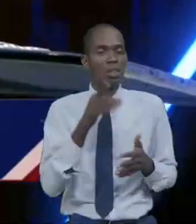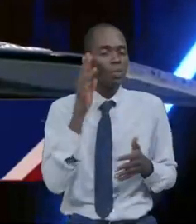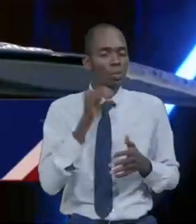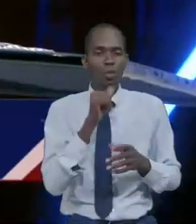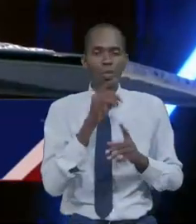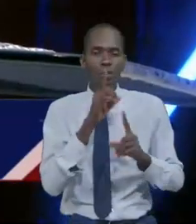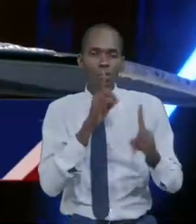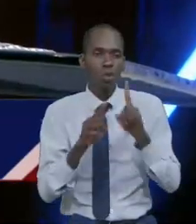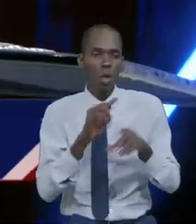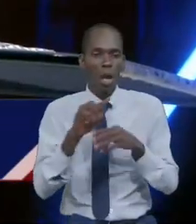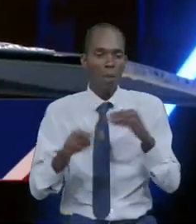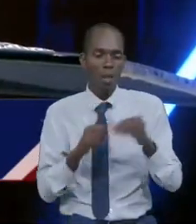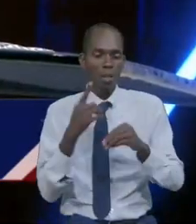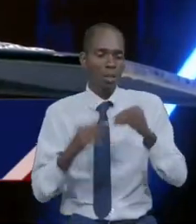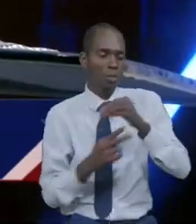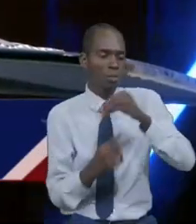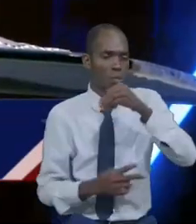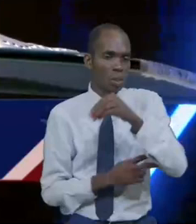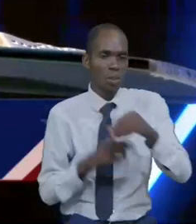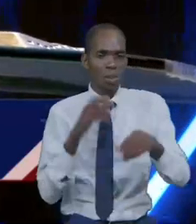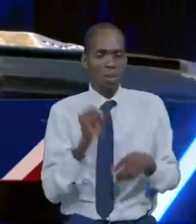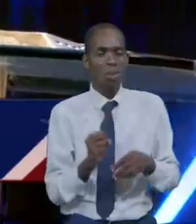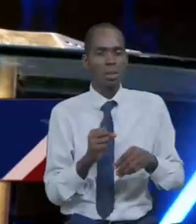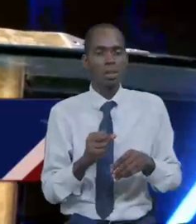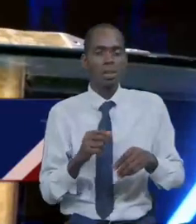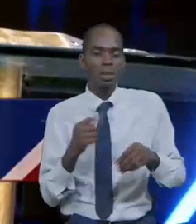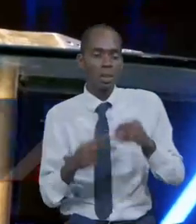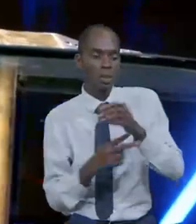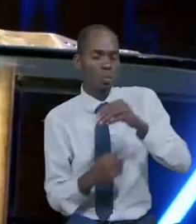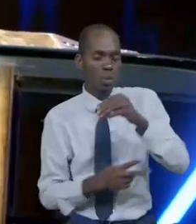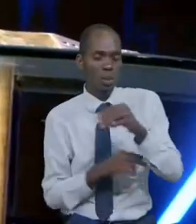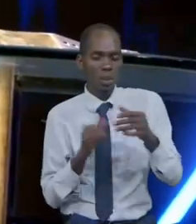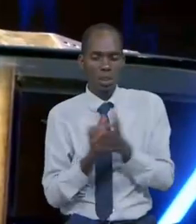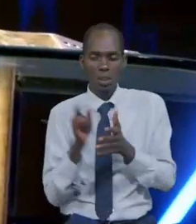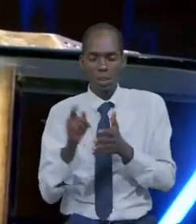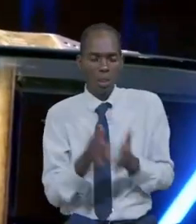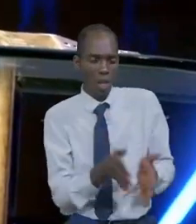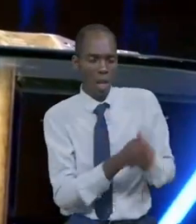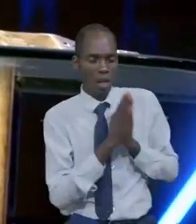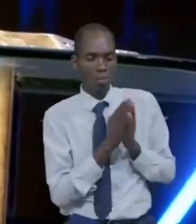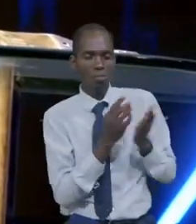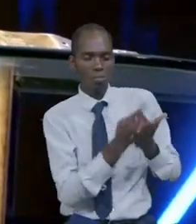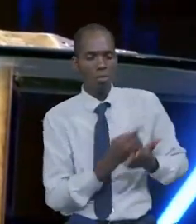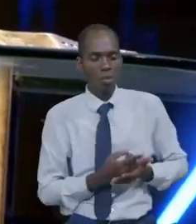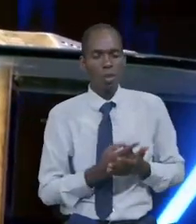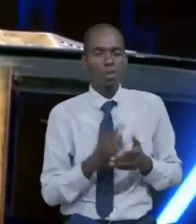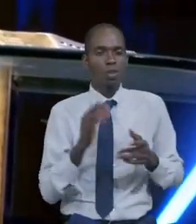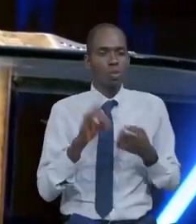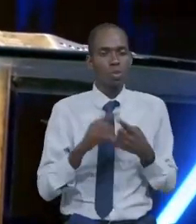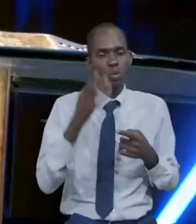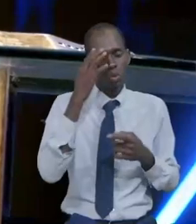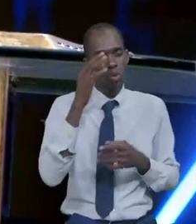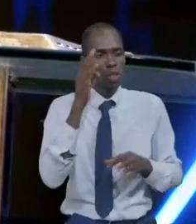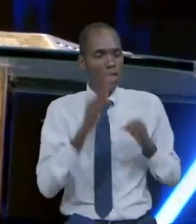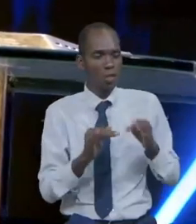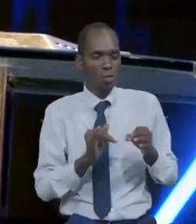Et il va vouloir parler des colonnes qu'il a consultées afin de savoir si je mesure ce que